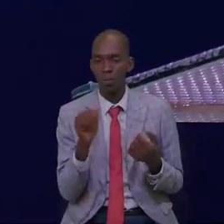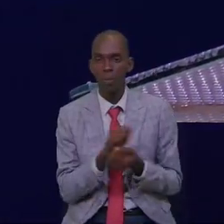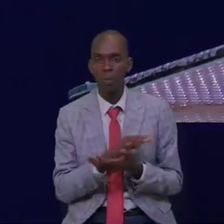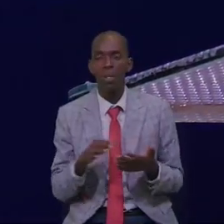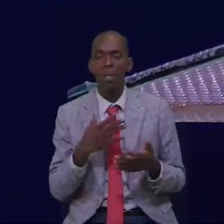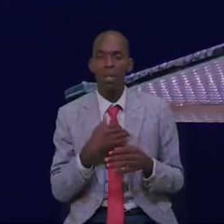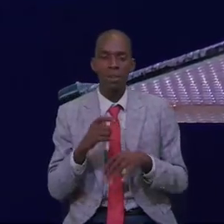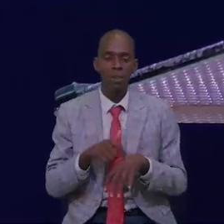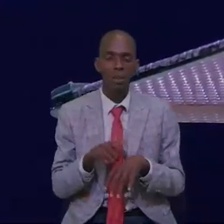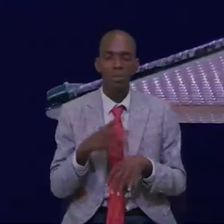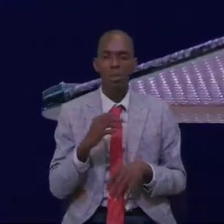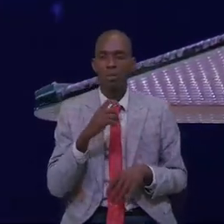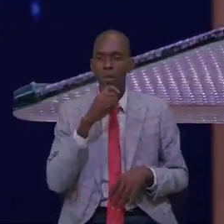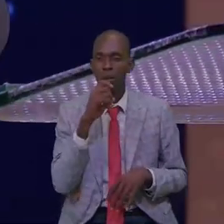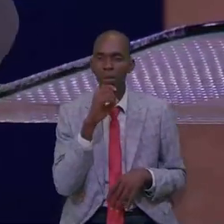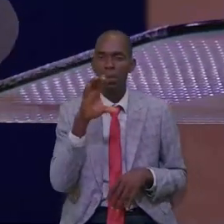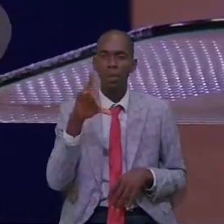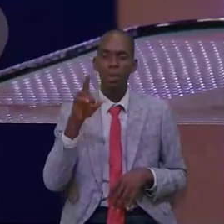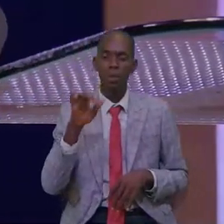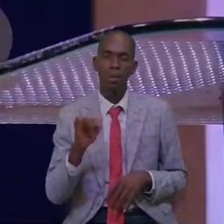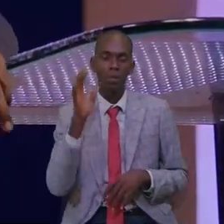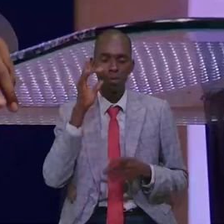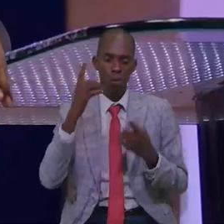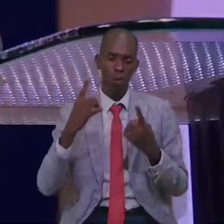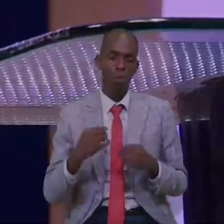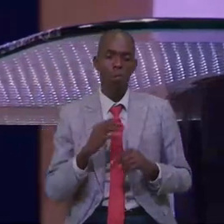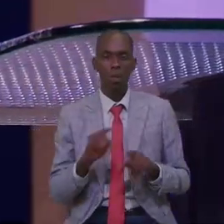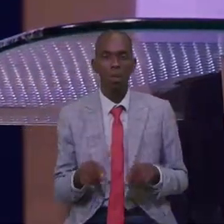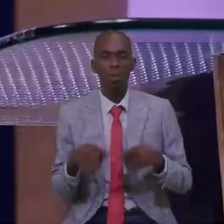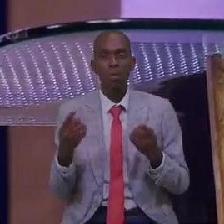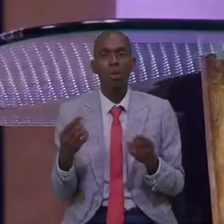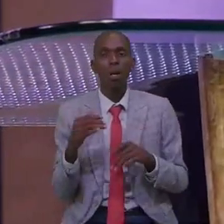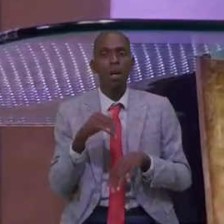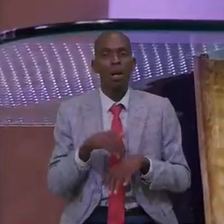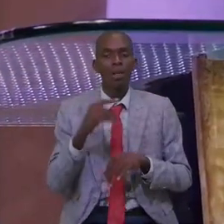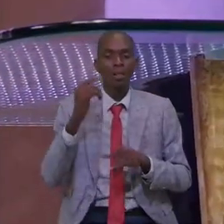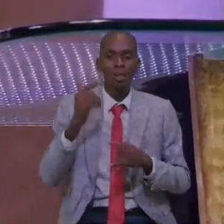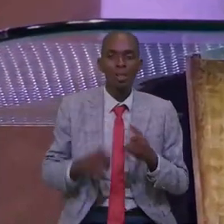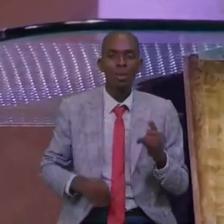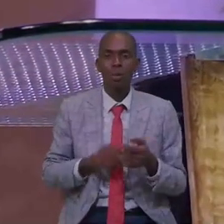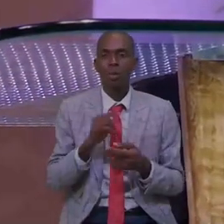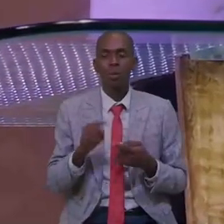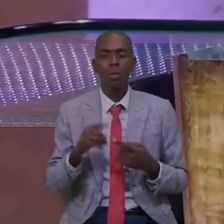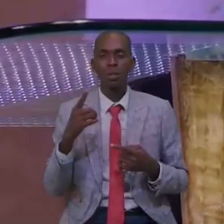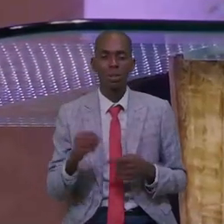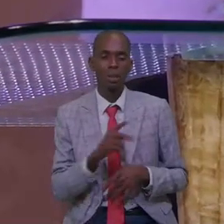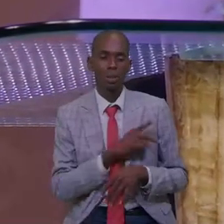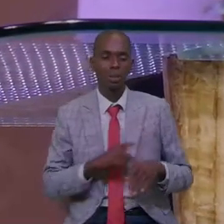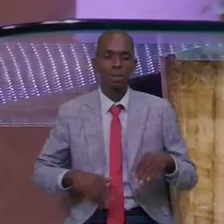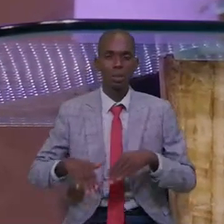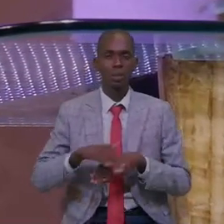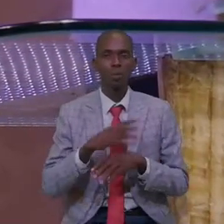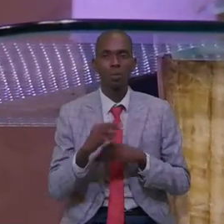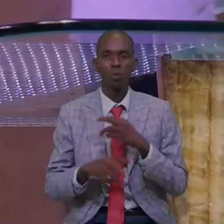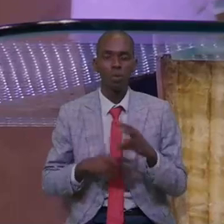qu'aucun périsse. Le fer et l'argile viendront et seront ôtés. Puis